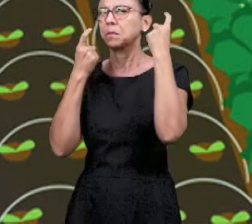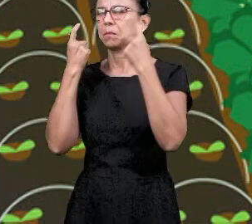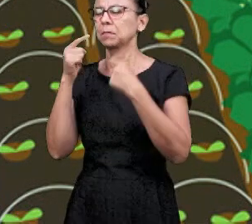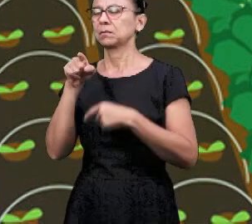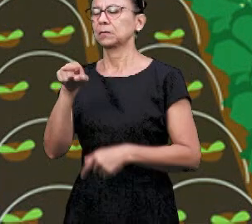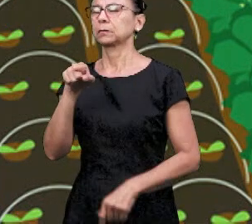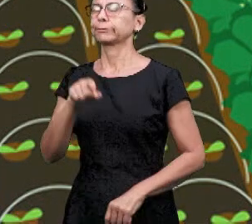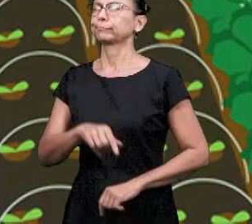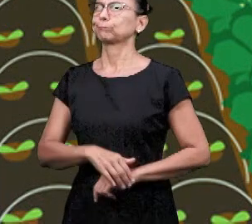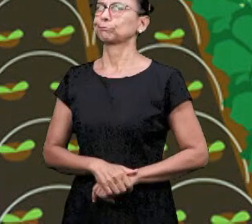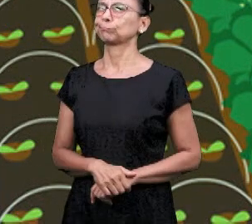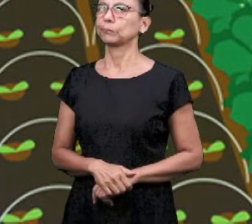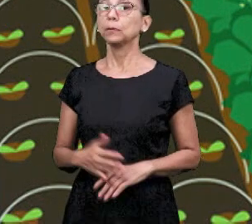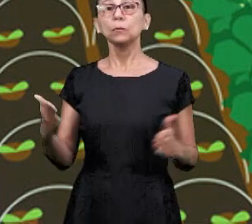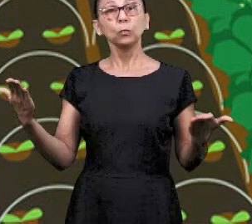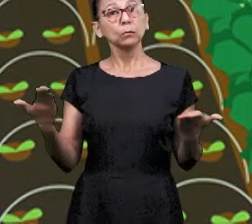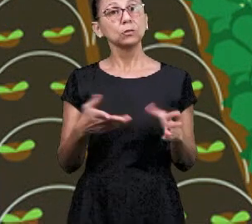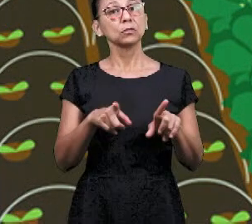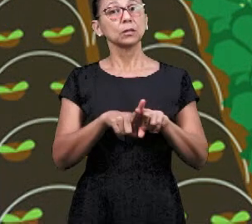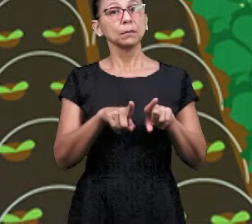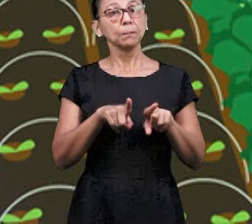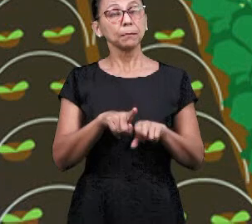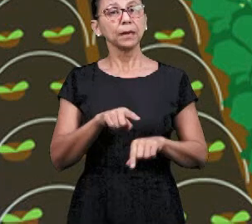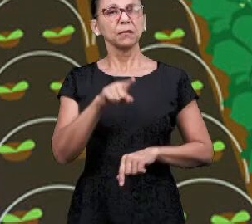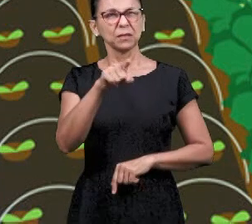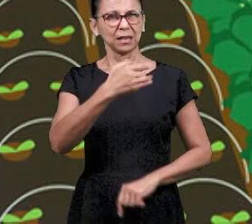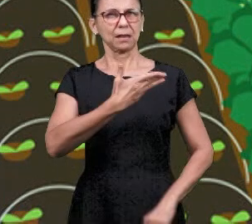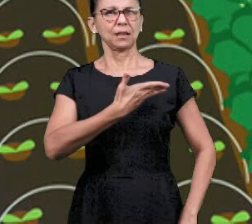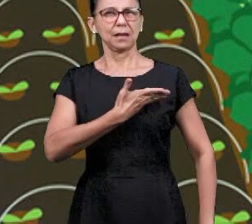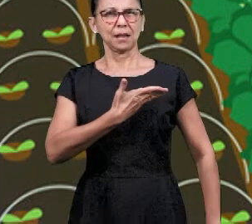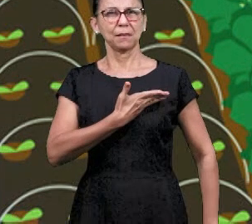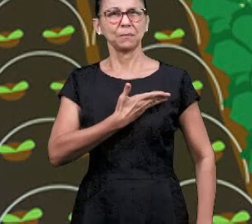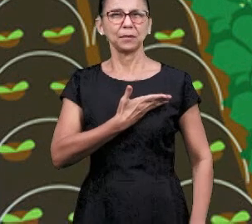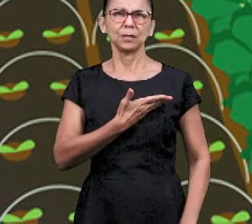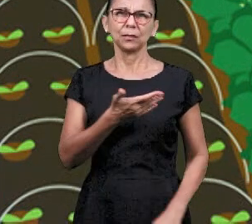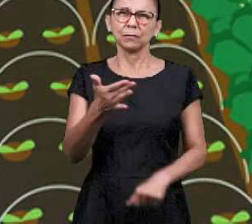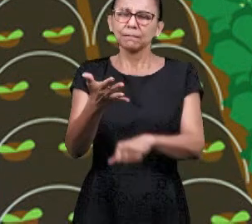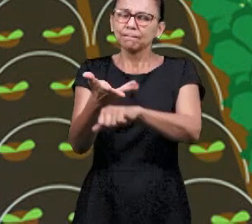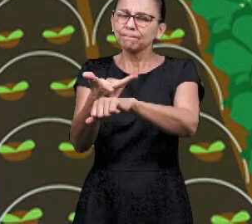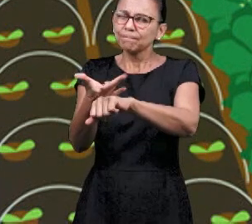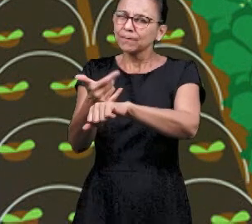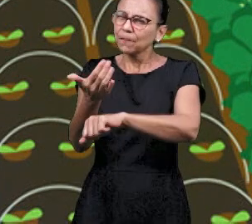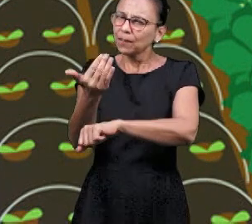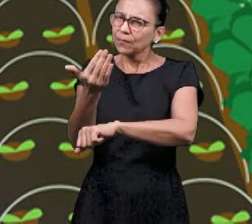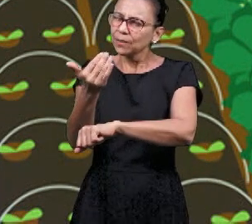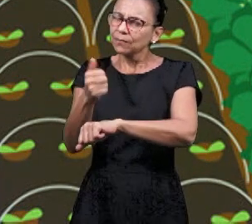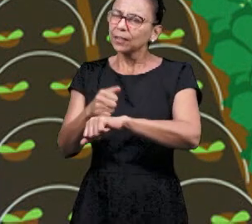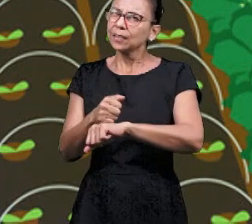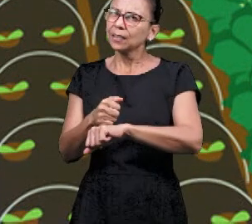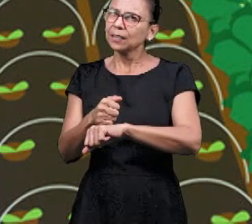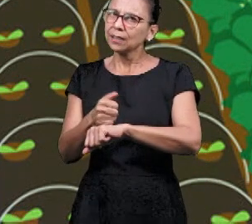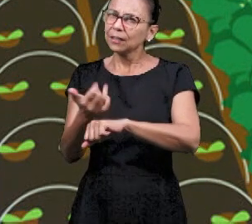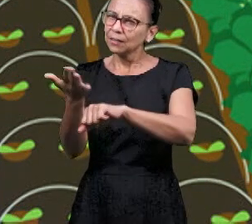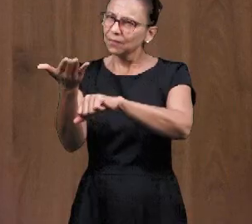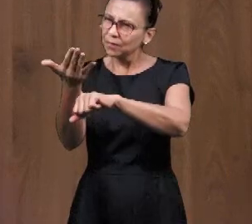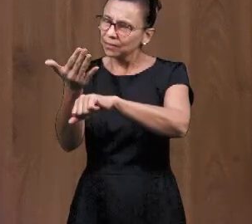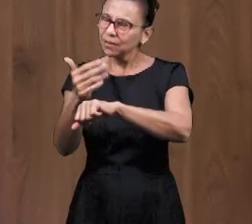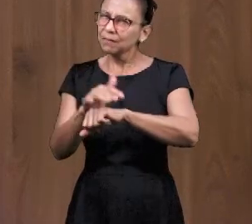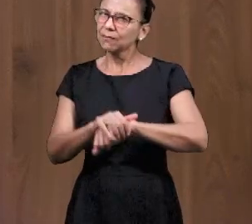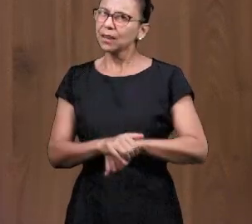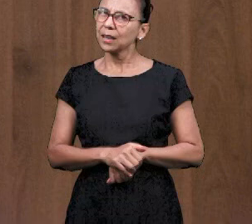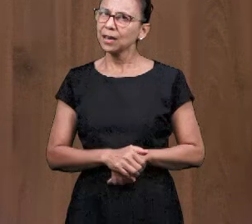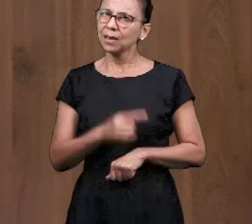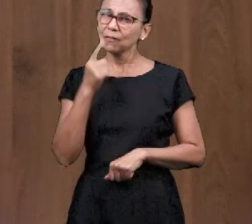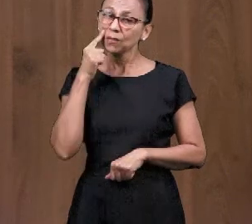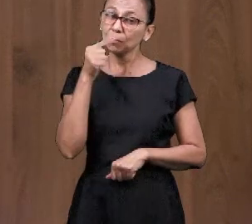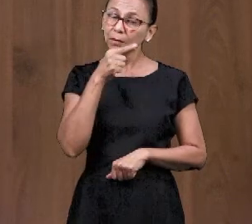beaucoup qui se disent amis, sont toujours en train de nous offrir des choses afin que nous